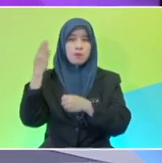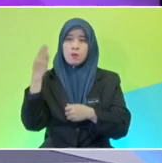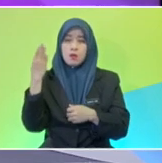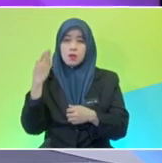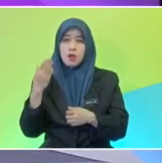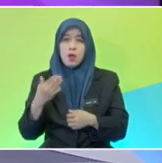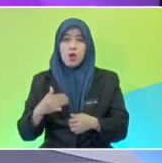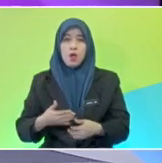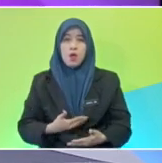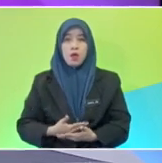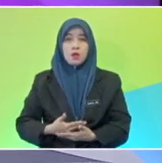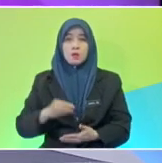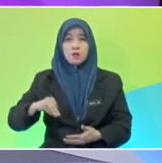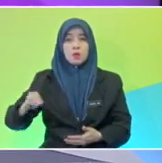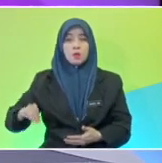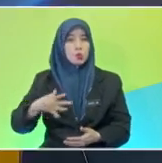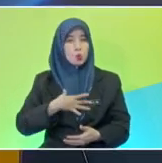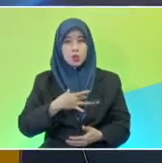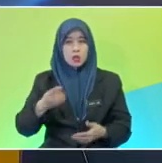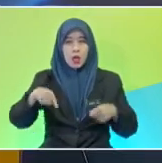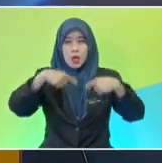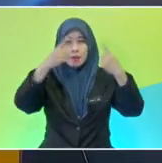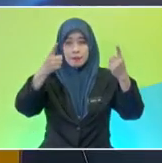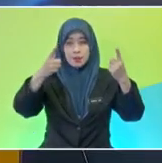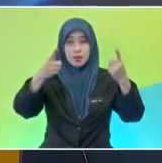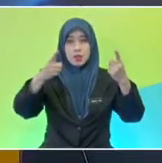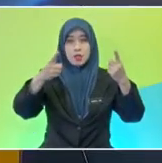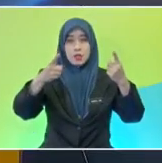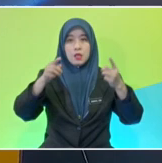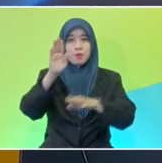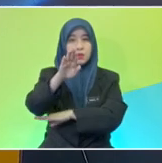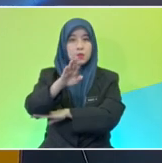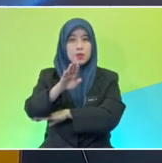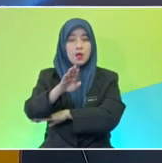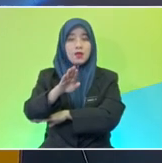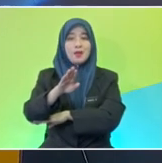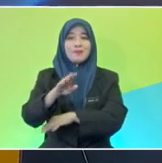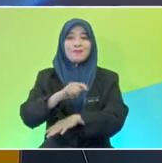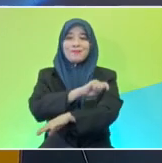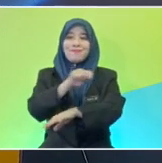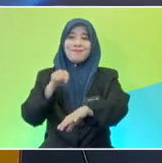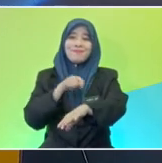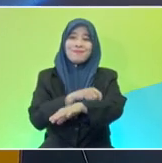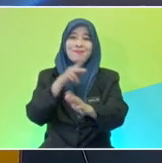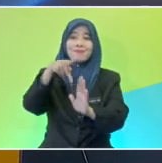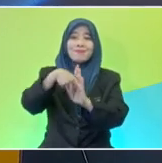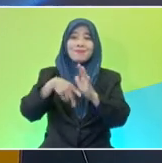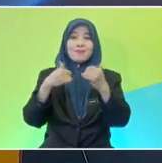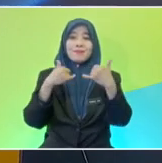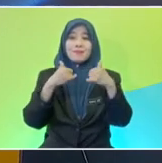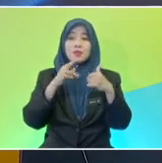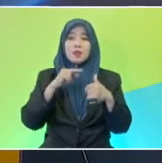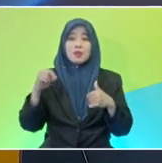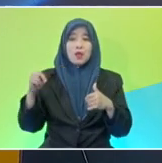suka pergi kat satu tempat ni kalau petang-petang. Oh, taman permainan. Betul. Biasanya kita akan minta